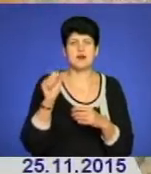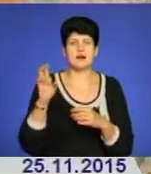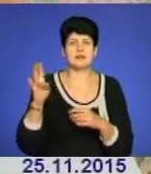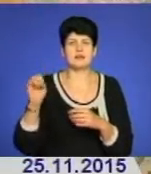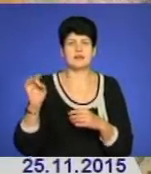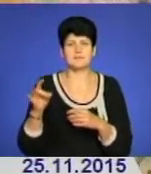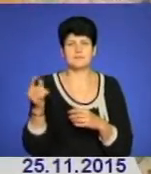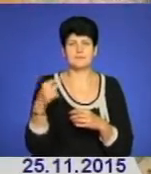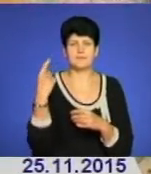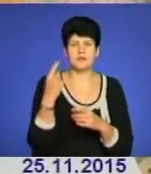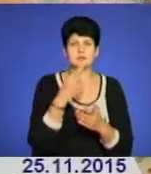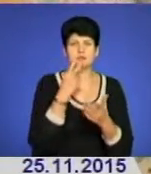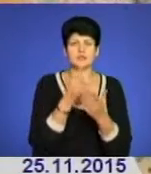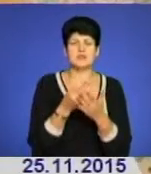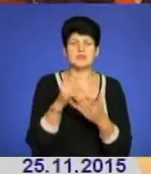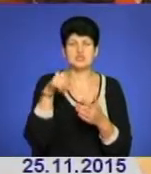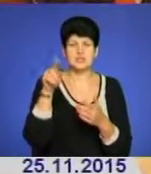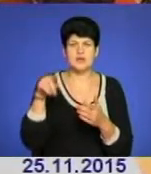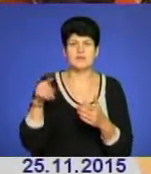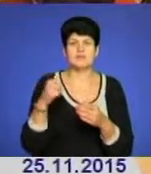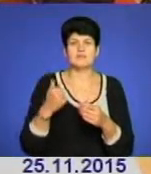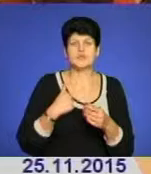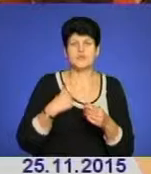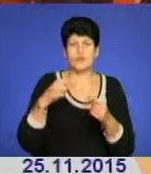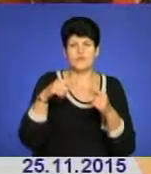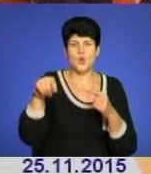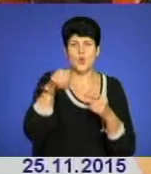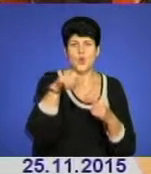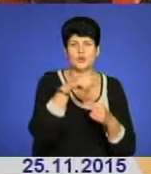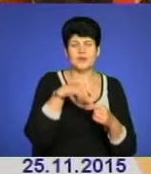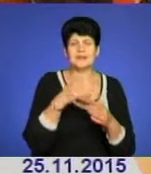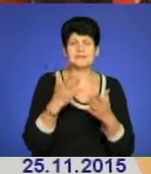із позначенням військових округів, де зафіксовані усі